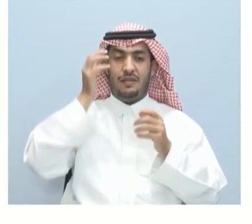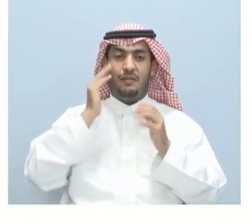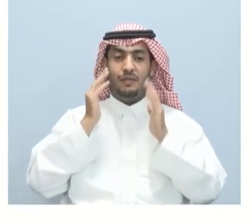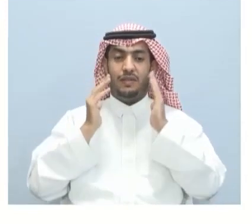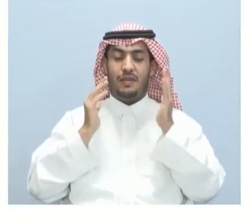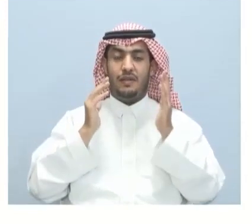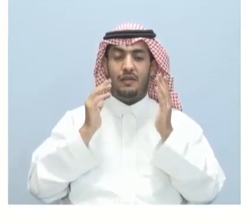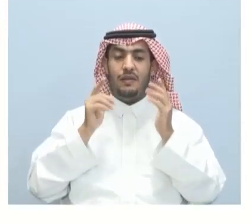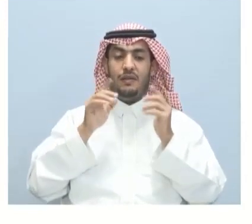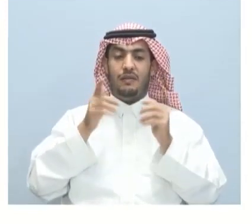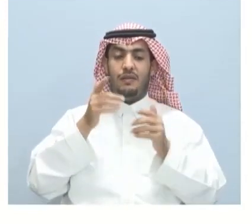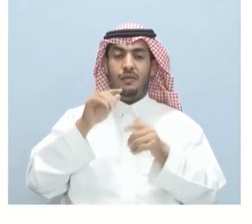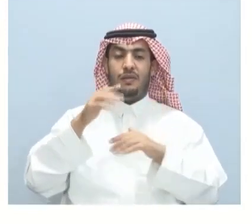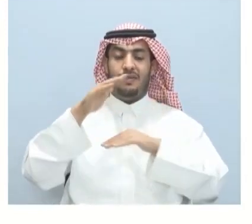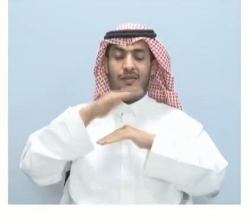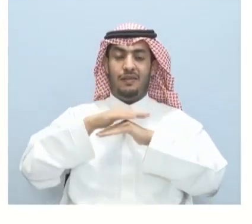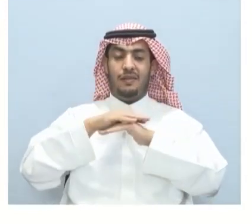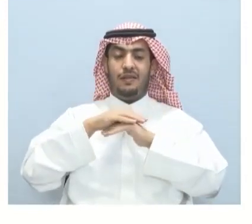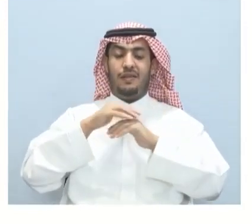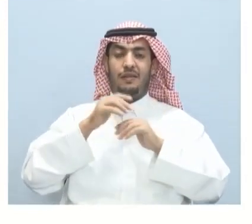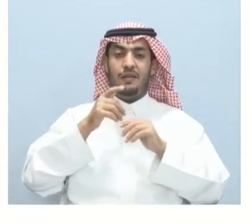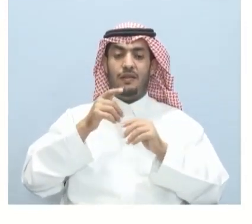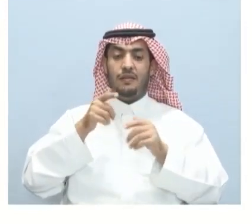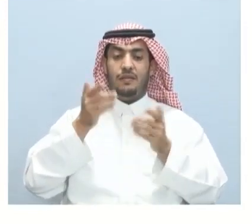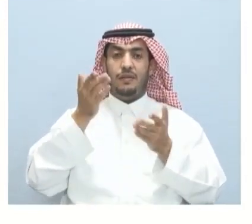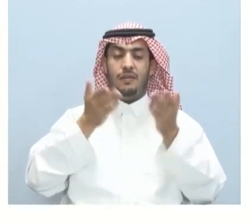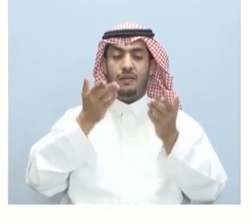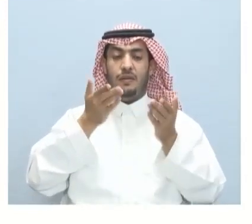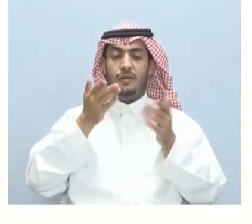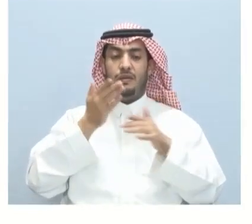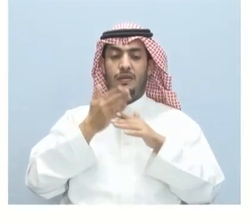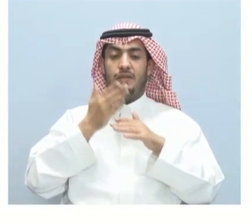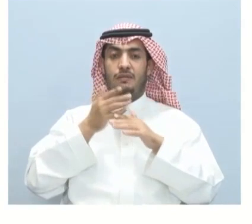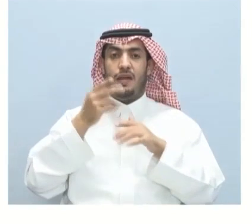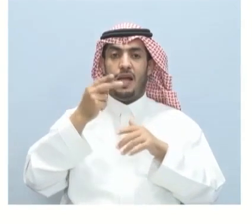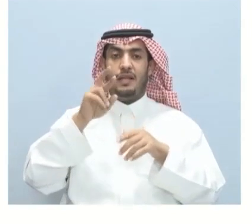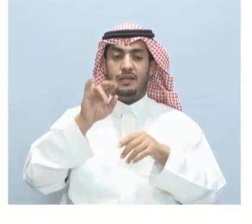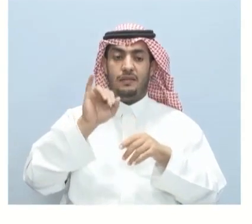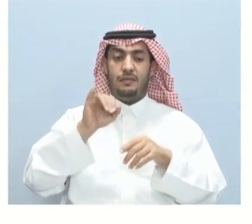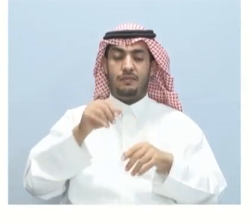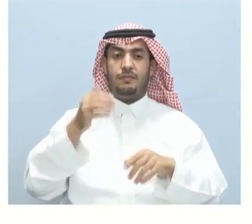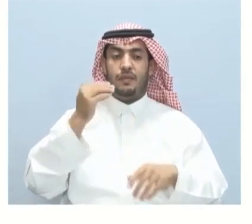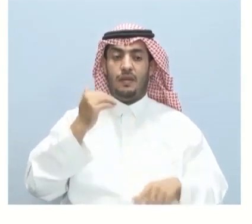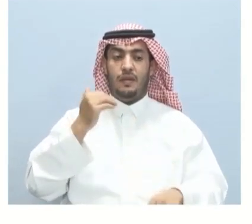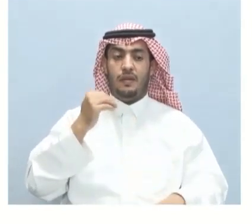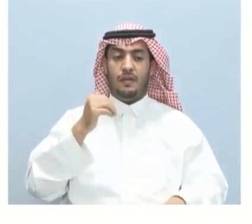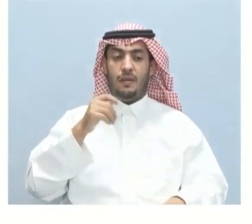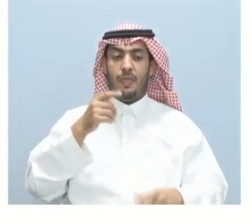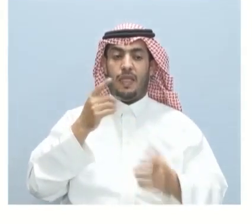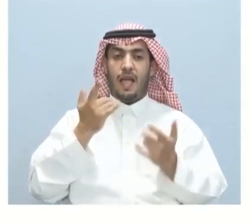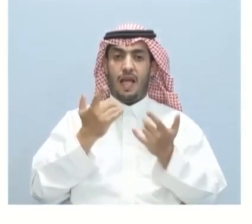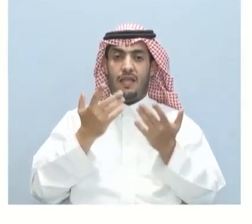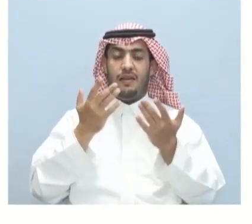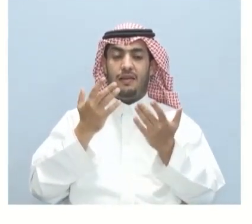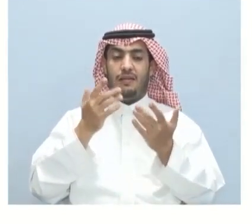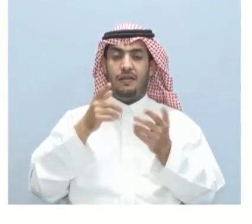ويسار يرتكزان على حجره كبيره في النص اتزنت بسبب العزم ايضا في حدائقنا اعتدنا